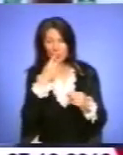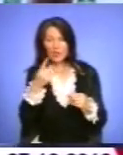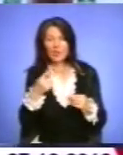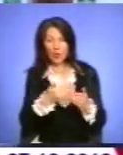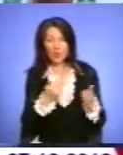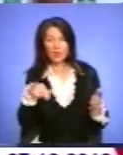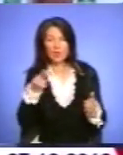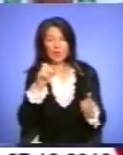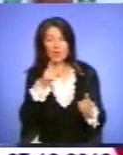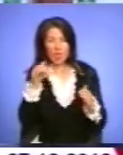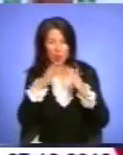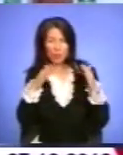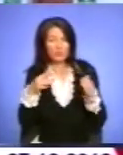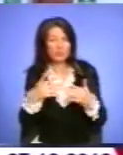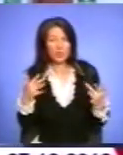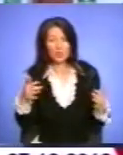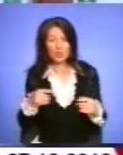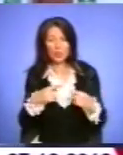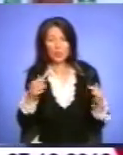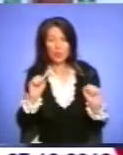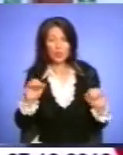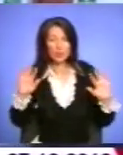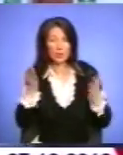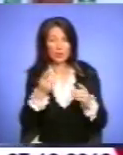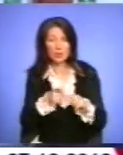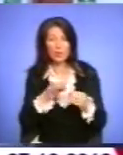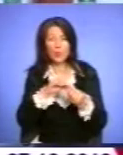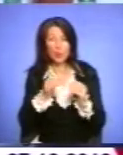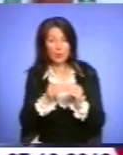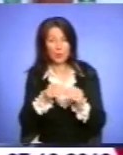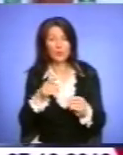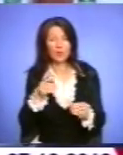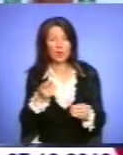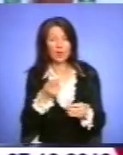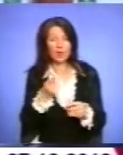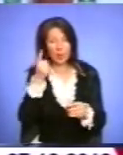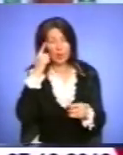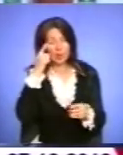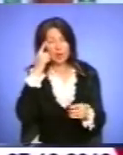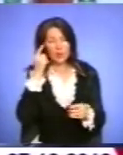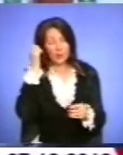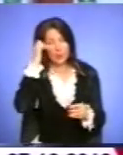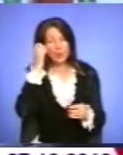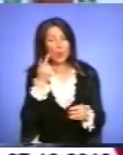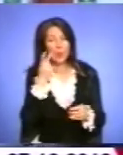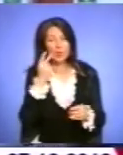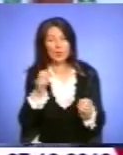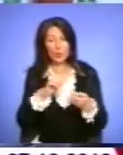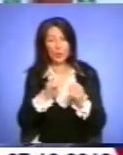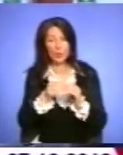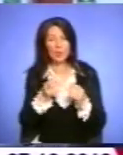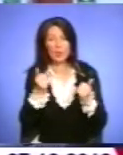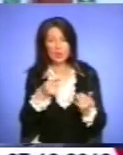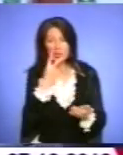Бо всяке може статися. А це проблема, відколи я пам'ятаю, це постійна проблема. От зараз навіть от дивимося от